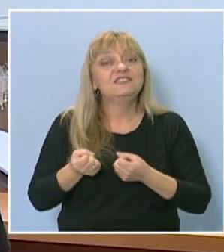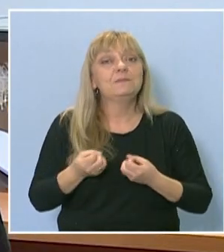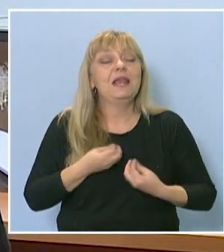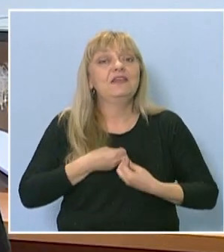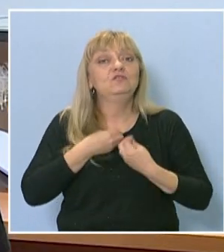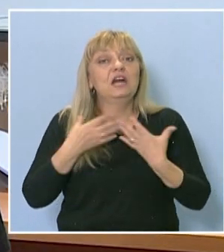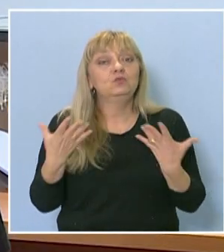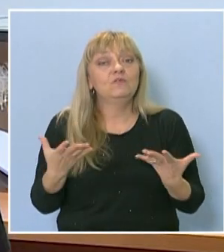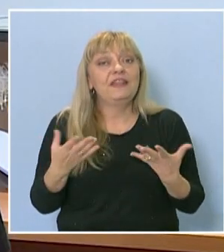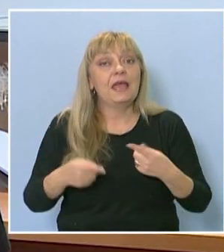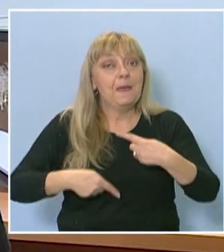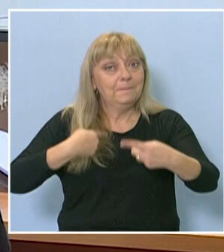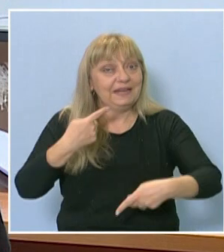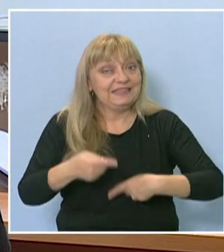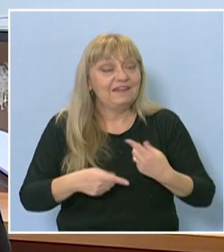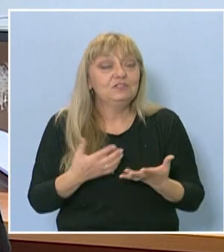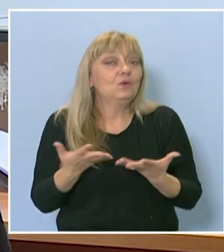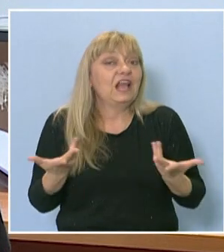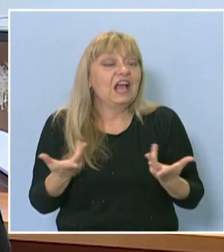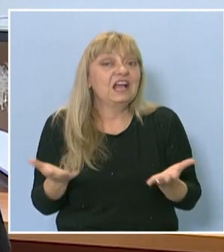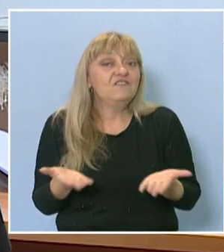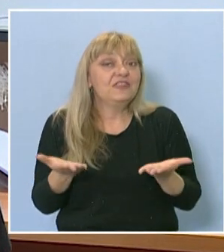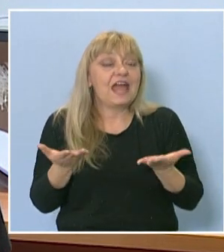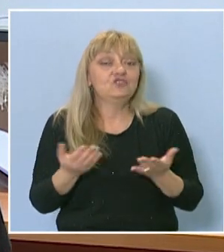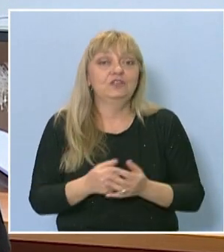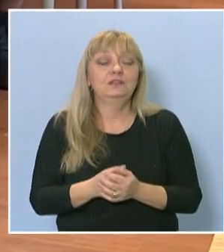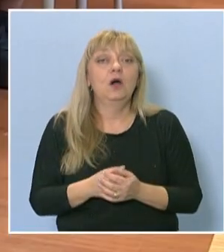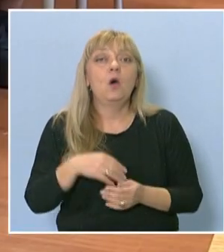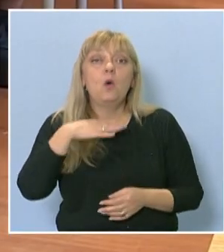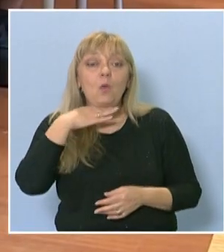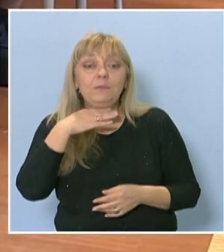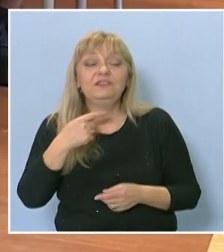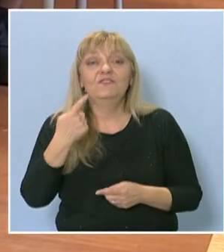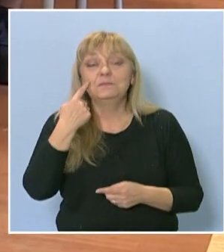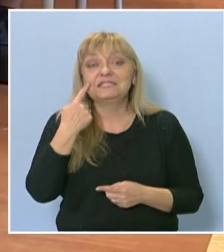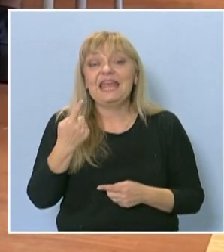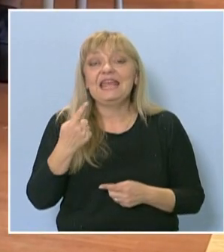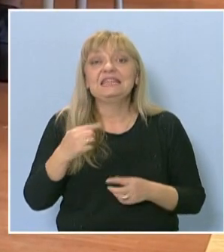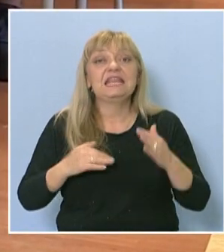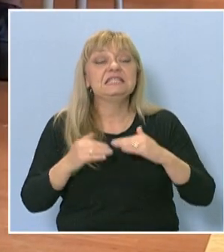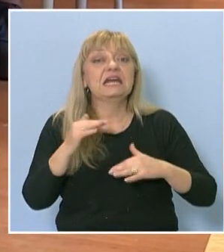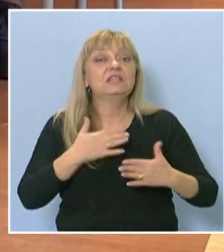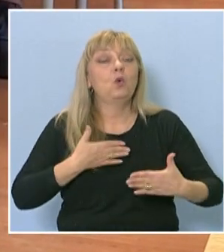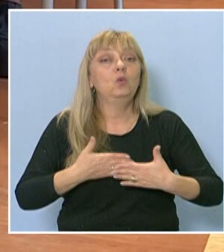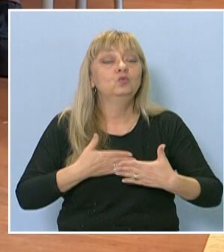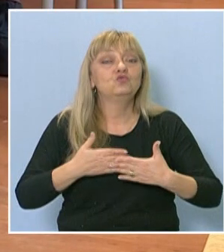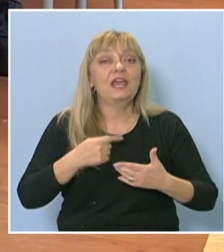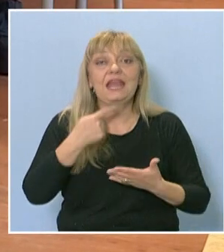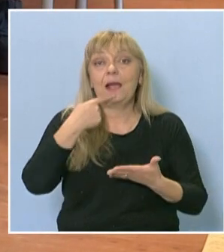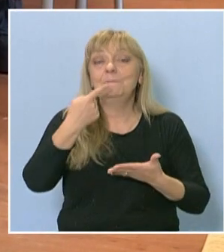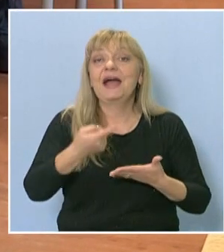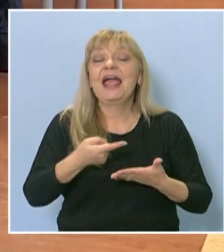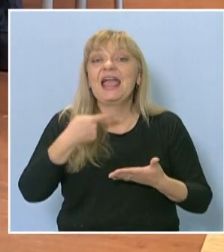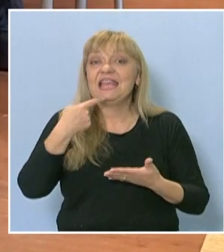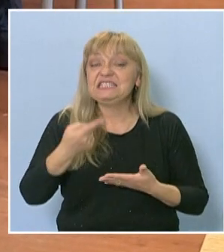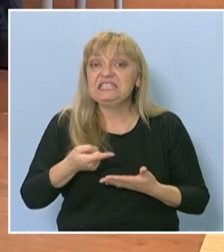и по какъв начин? Опитвам се да изградя отношения към езика, към литературата, към това, което правим, че